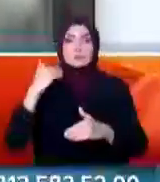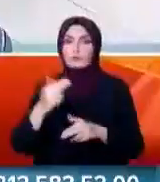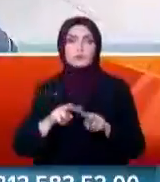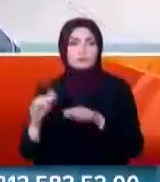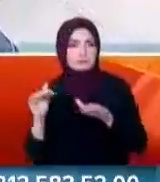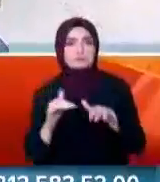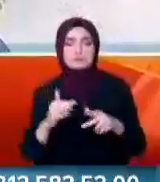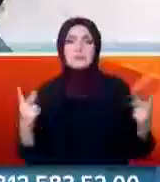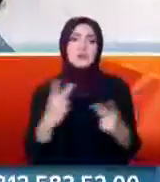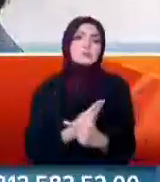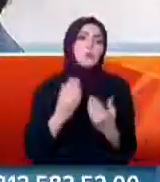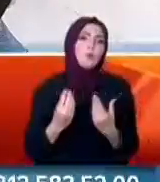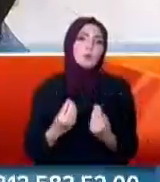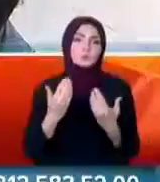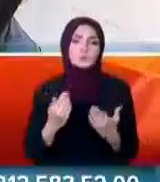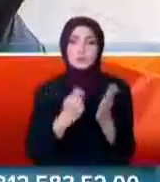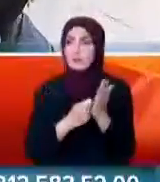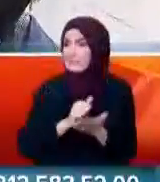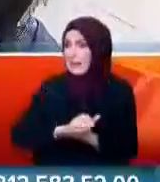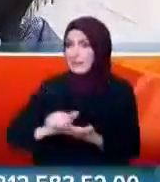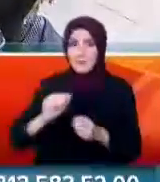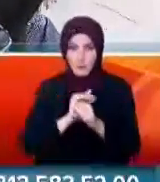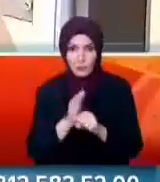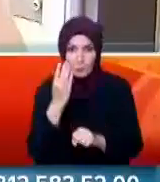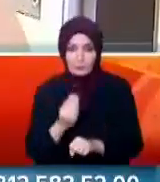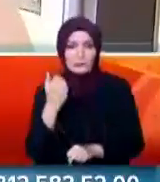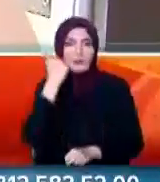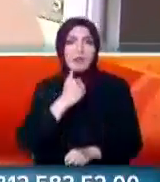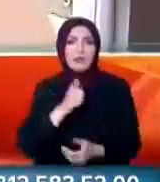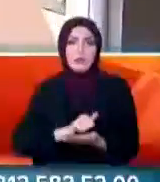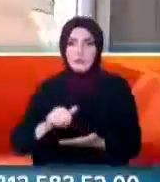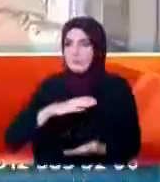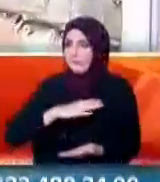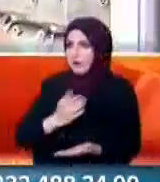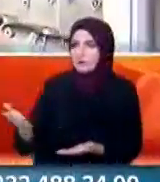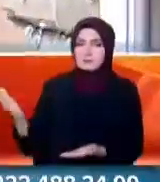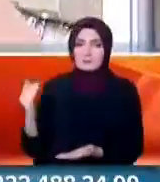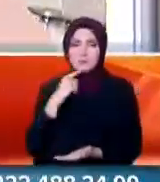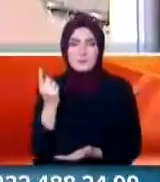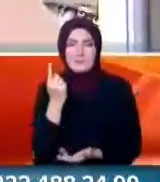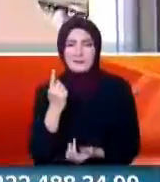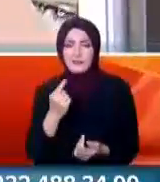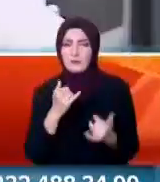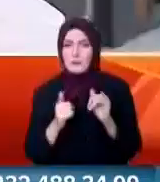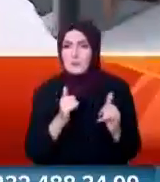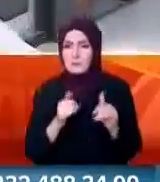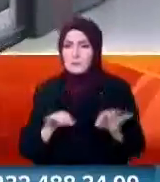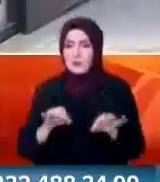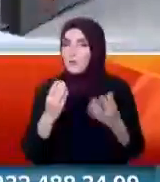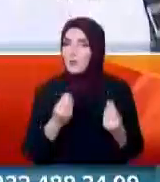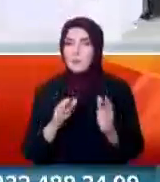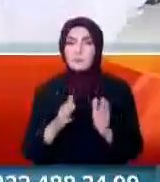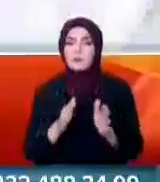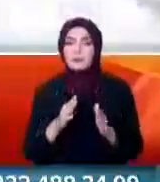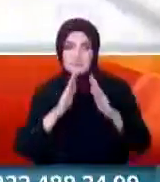gelmez oldu. Çarşının tamamen COVID oldu, yalan. Zaten de herkes burada. Birilerinin oyunu olabilir, esnafı batırmaya yönelik olabilir. Normalde